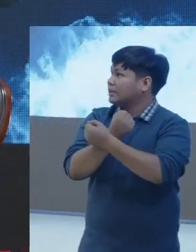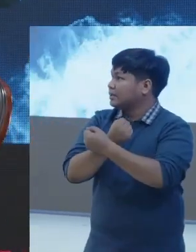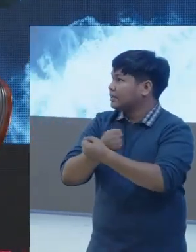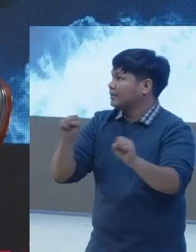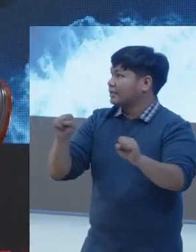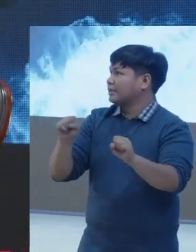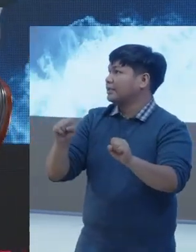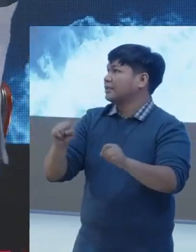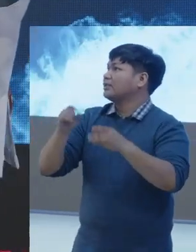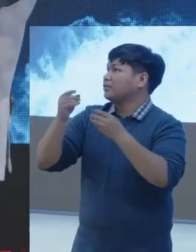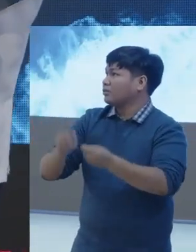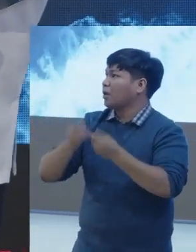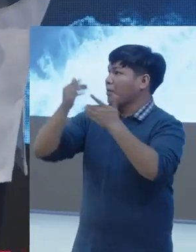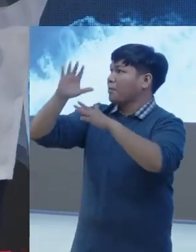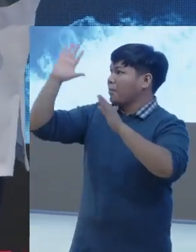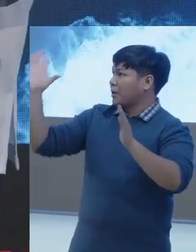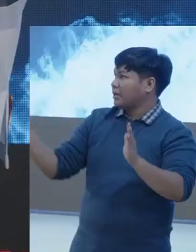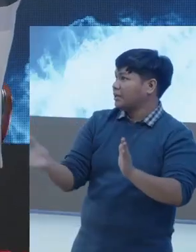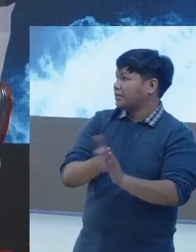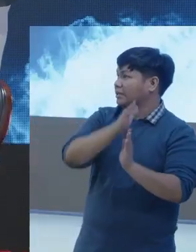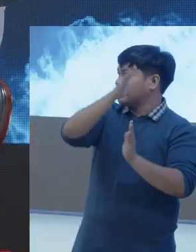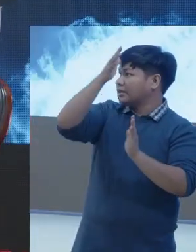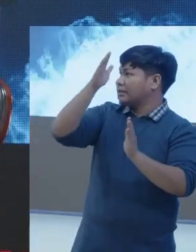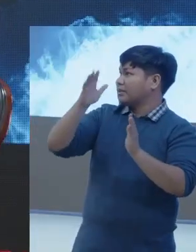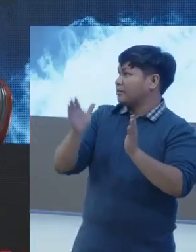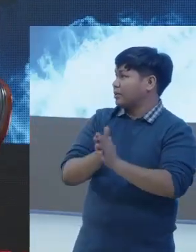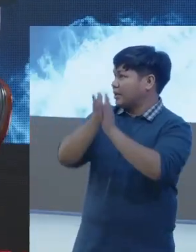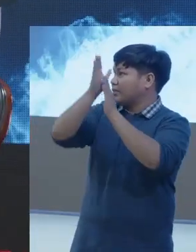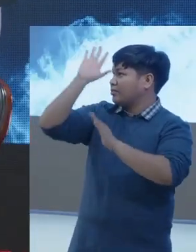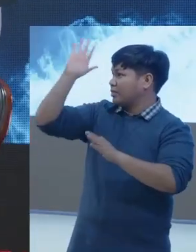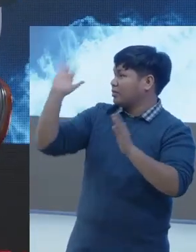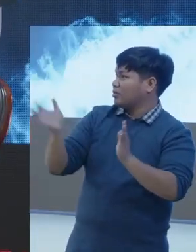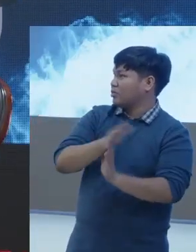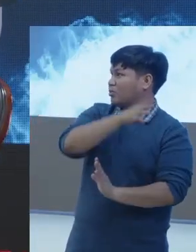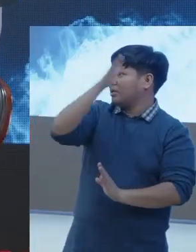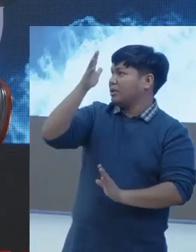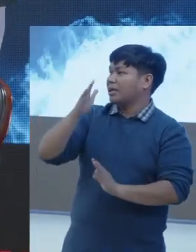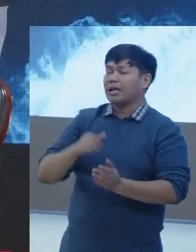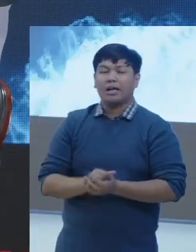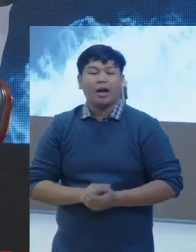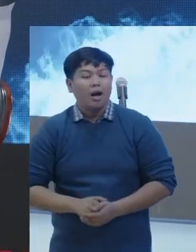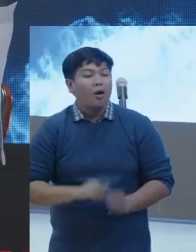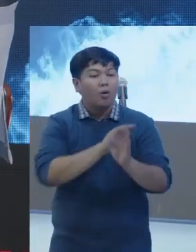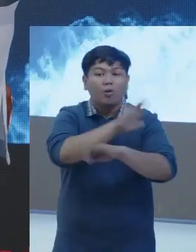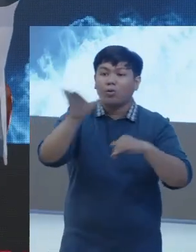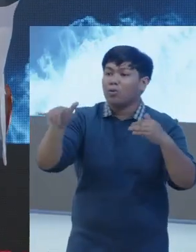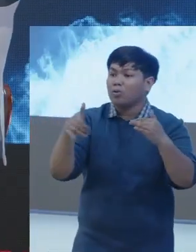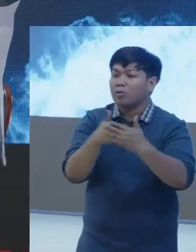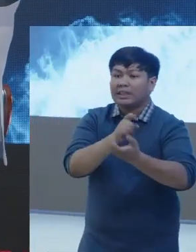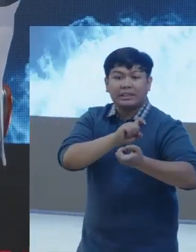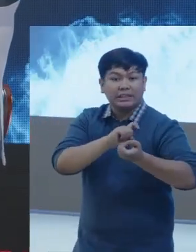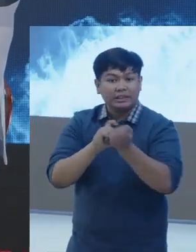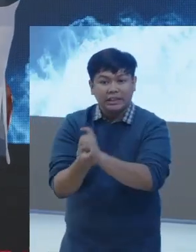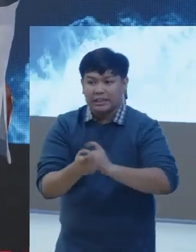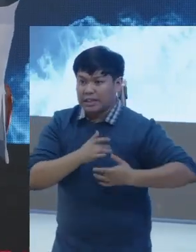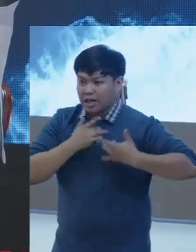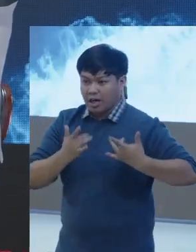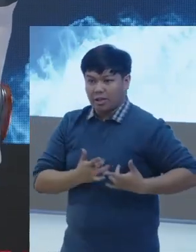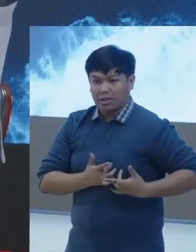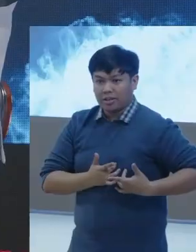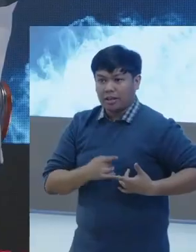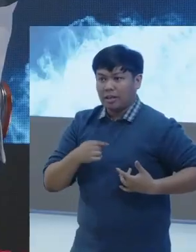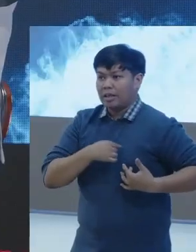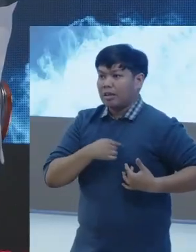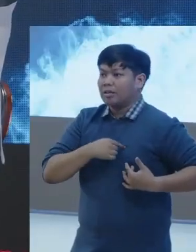acquire possession of it to the praise of His glory. Para sa kanyang kalwalatian. Kaya